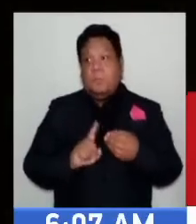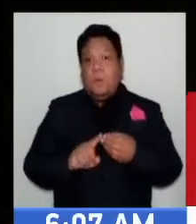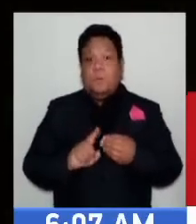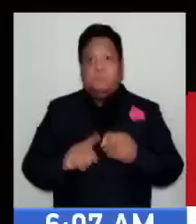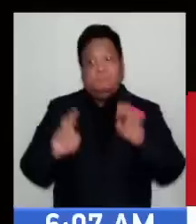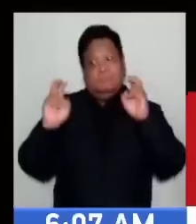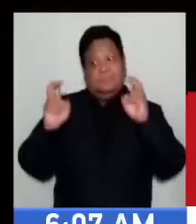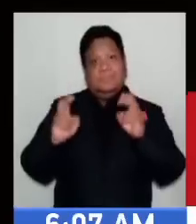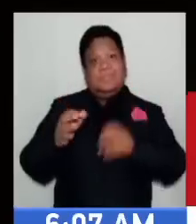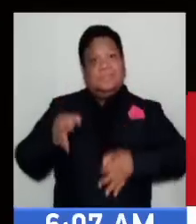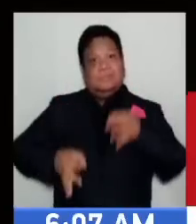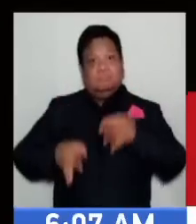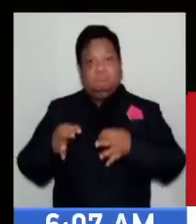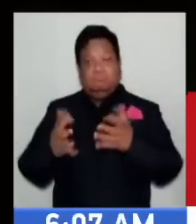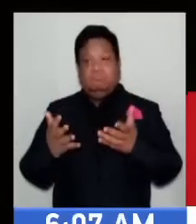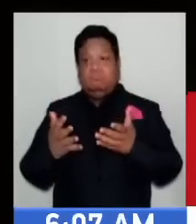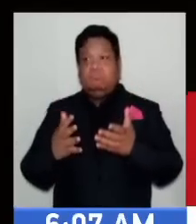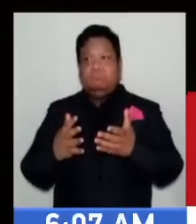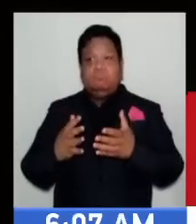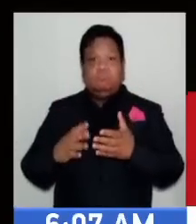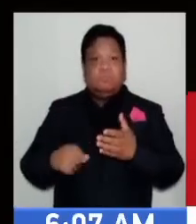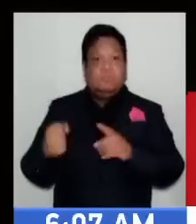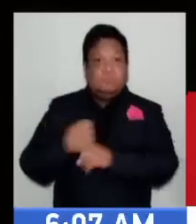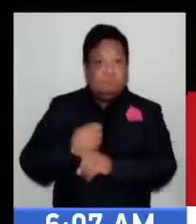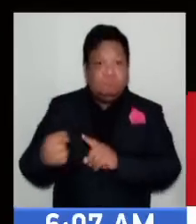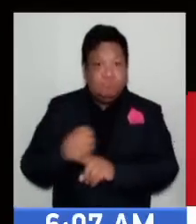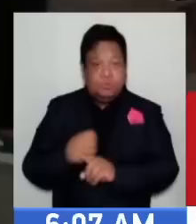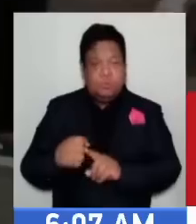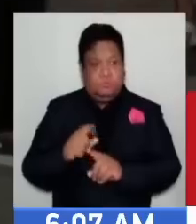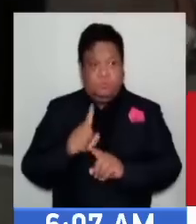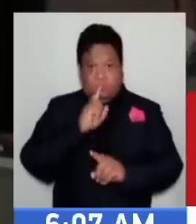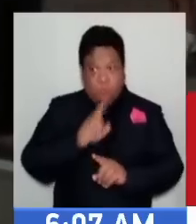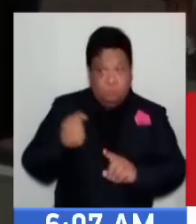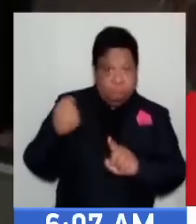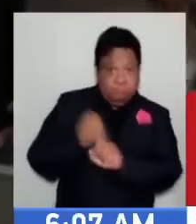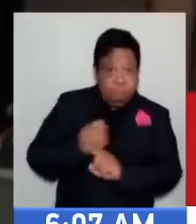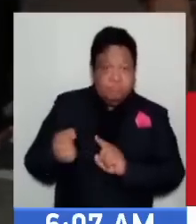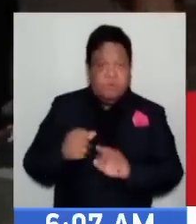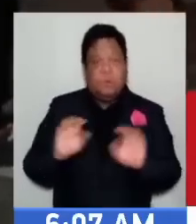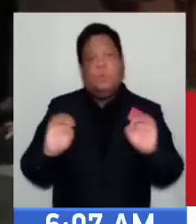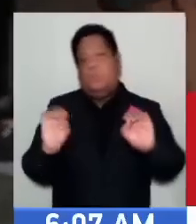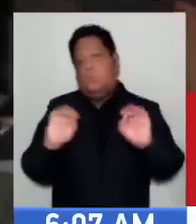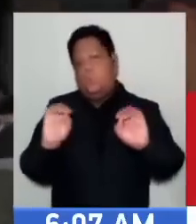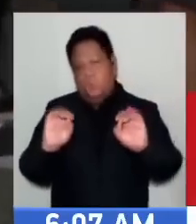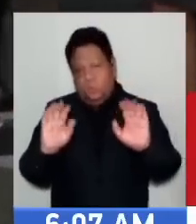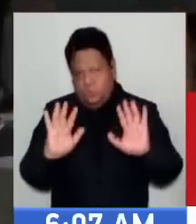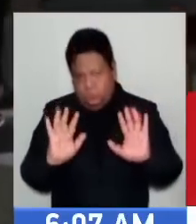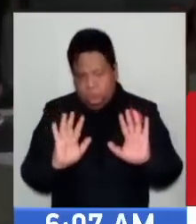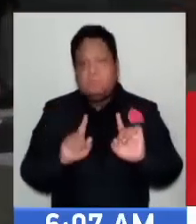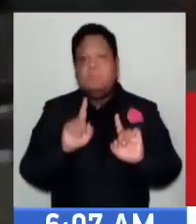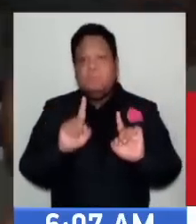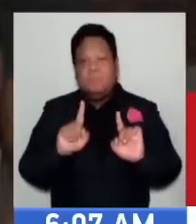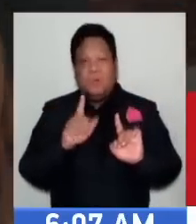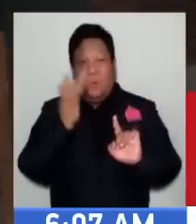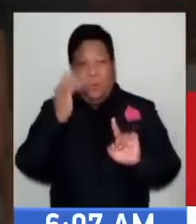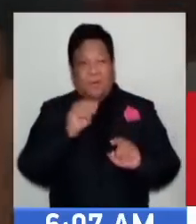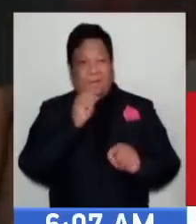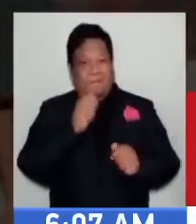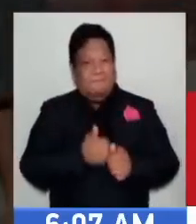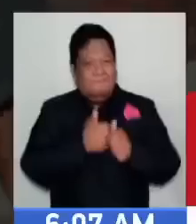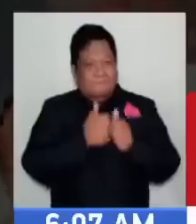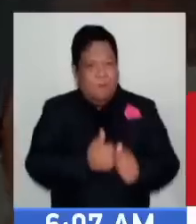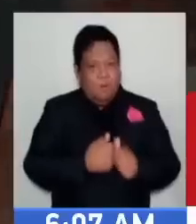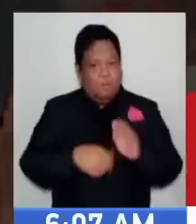na pang-abusong ginagawa ang mga tauhan ng Gentle Hands sa mga bata. Ang hindi raw pag-comply sa minimum standards ng mga ampunan